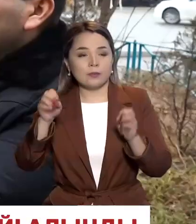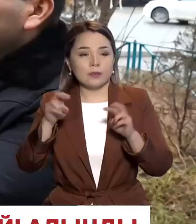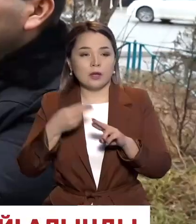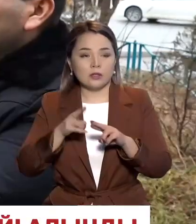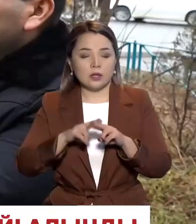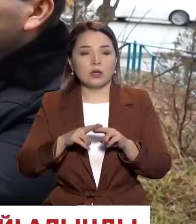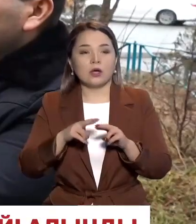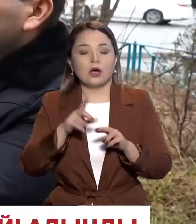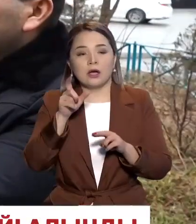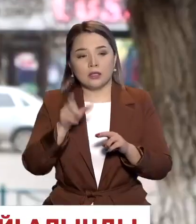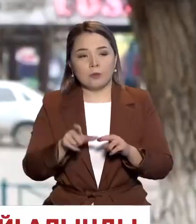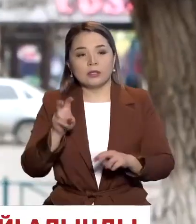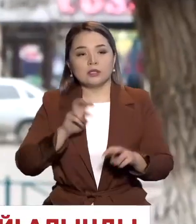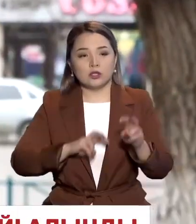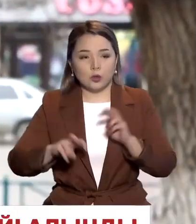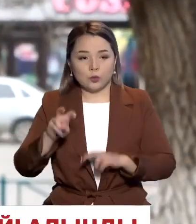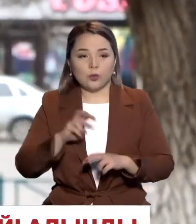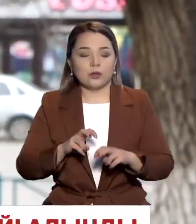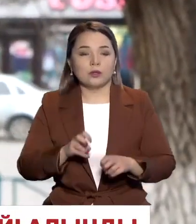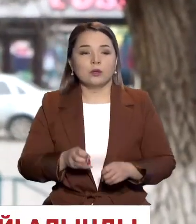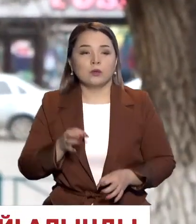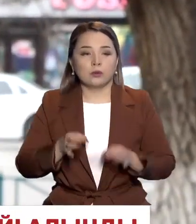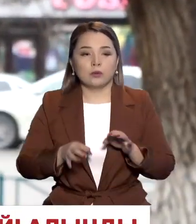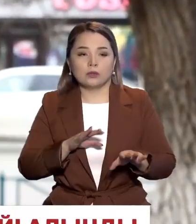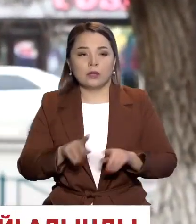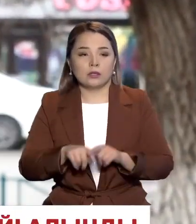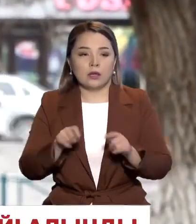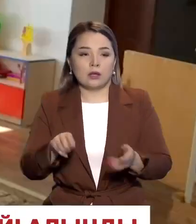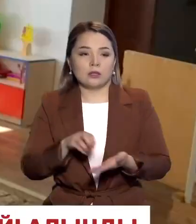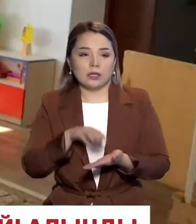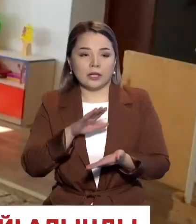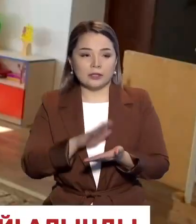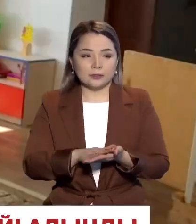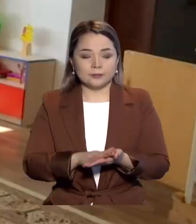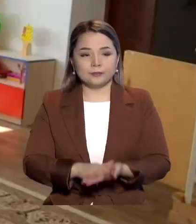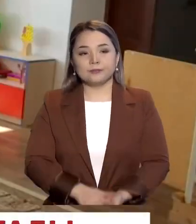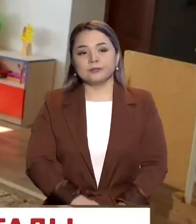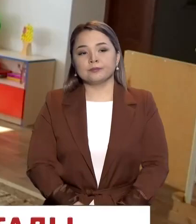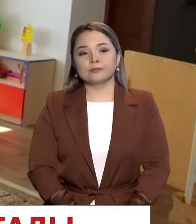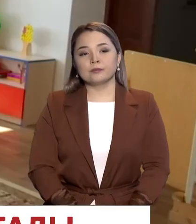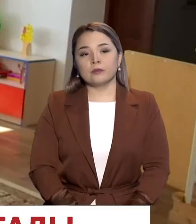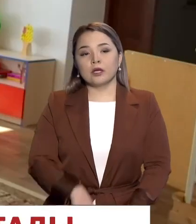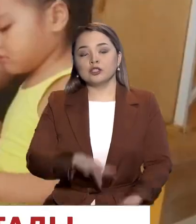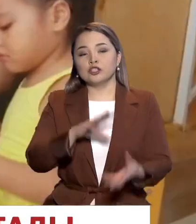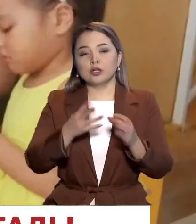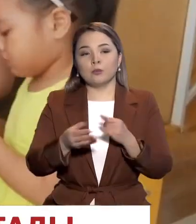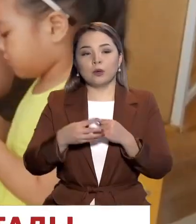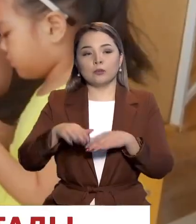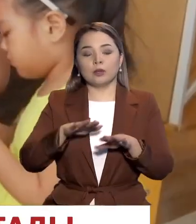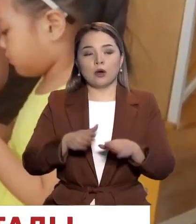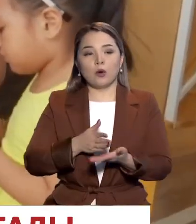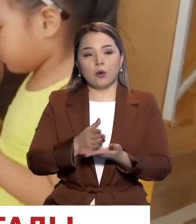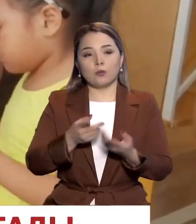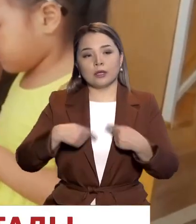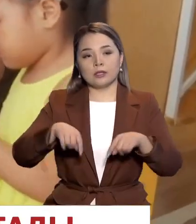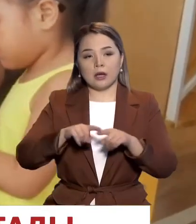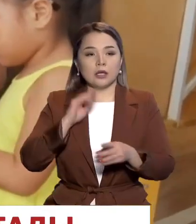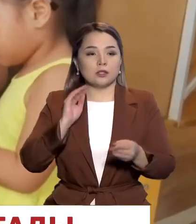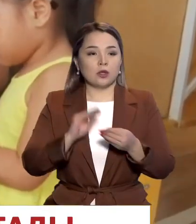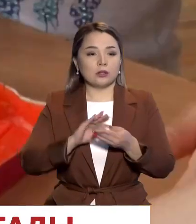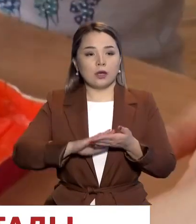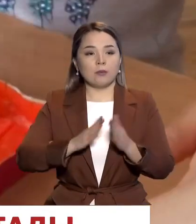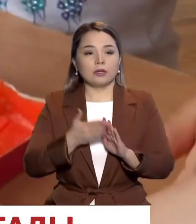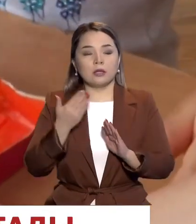белгісіз адам іздестіруде, қылмыстық іс тіркелді. Жалпы өңірде қоғамдық саяси ахуалдың